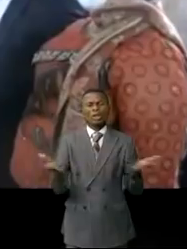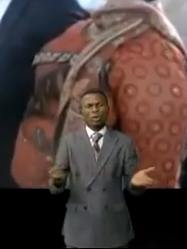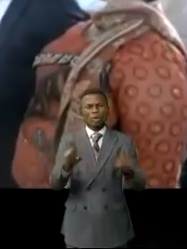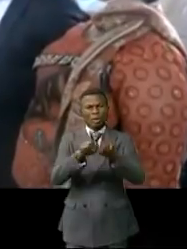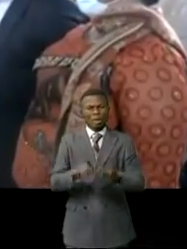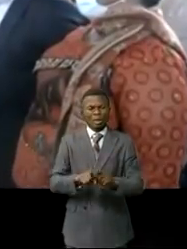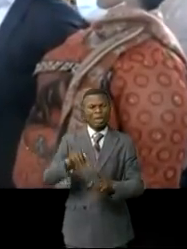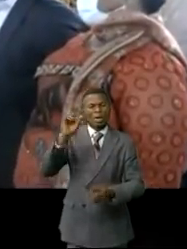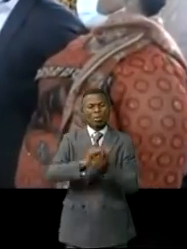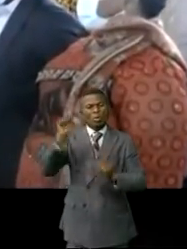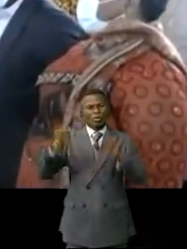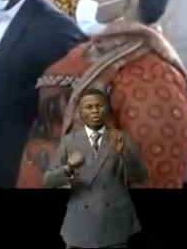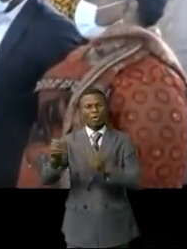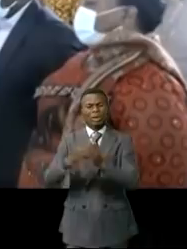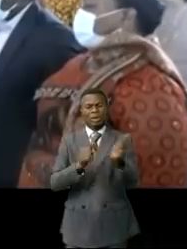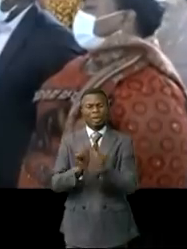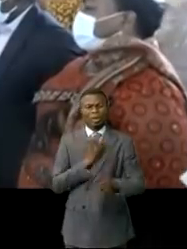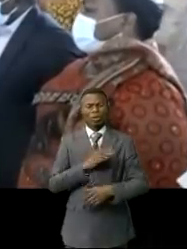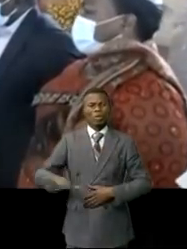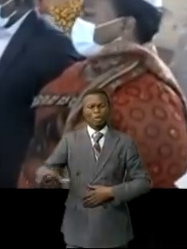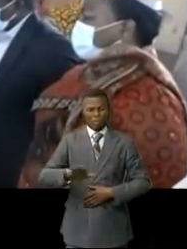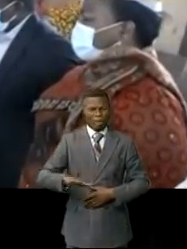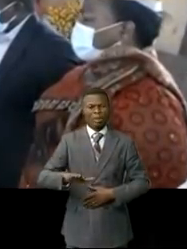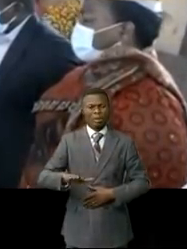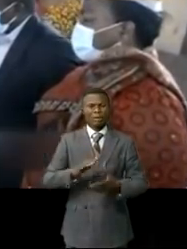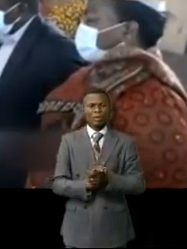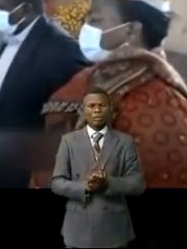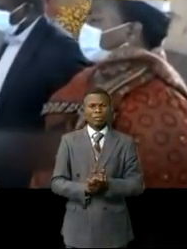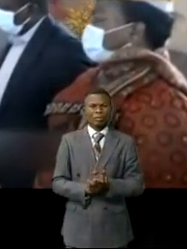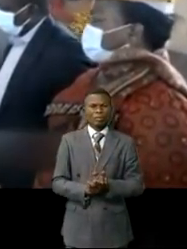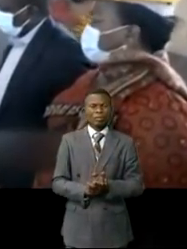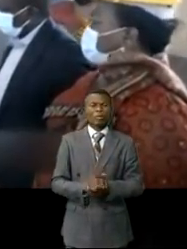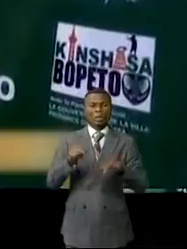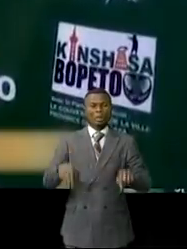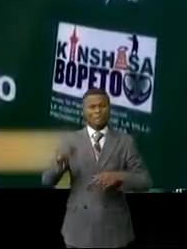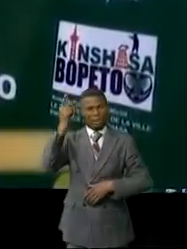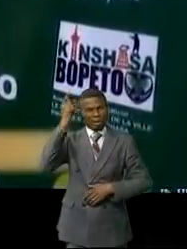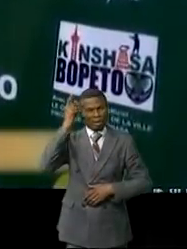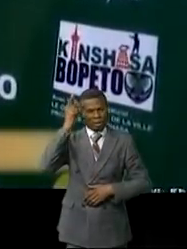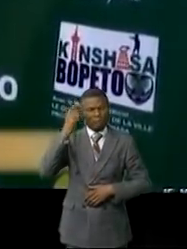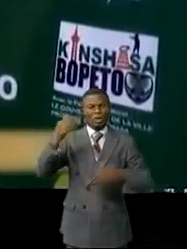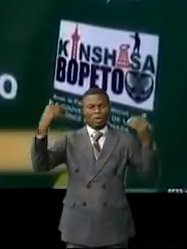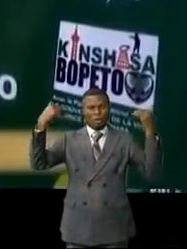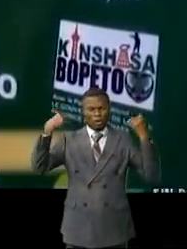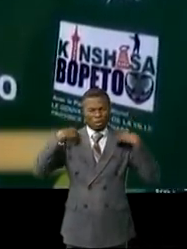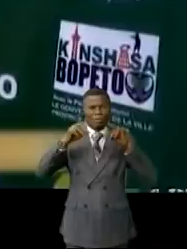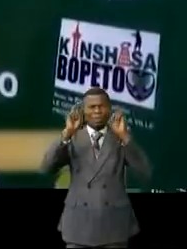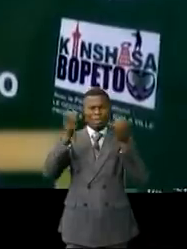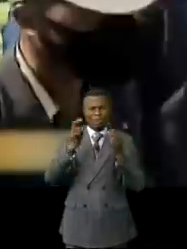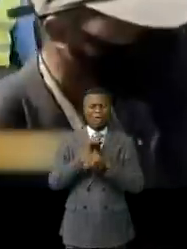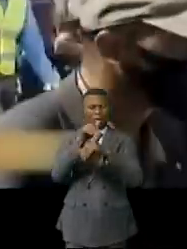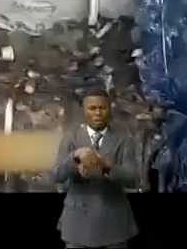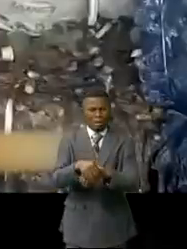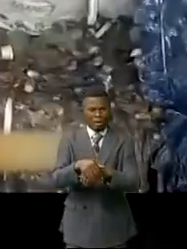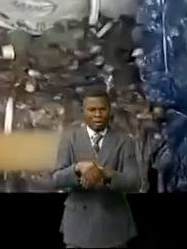les antivaleurs qui gangrènent la République démocratique du Congo. Pendant ce temps, à Kinshasa, l'exécutif urbain s'est engagé dans